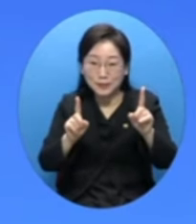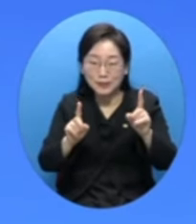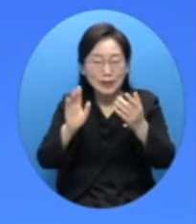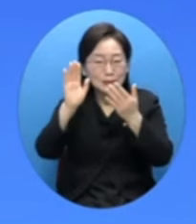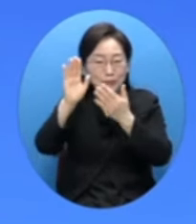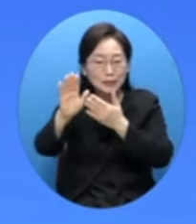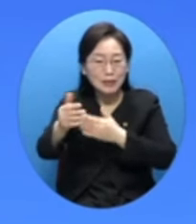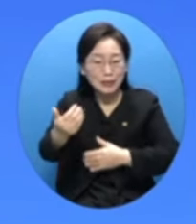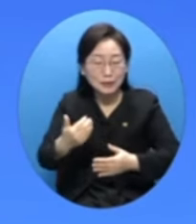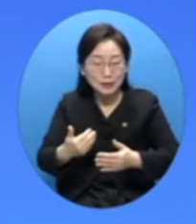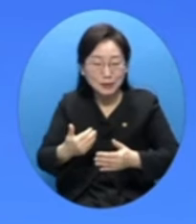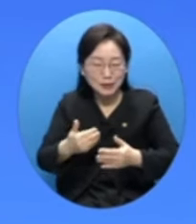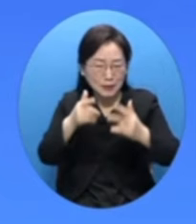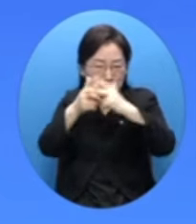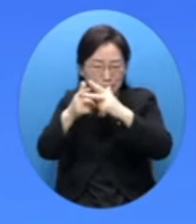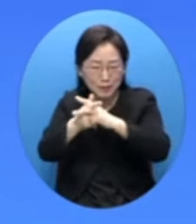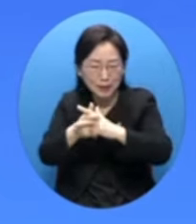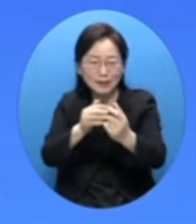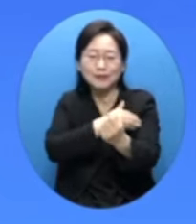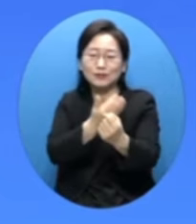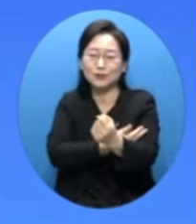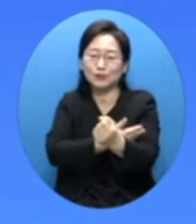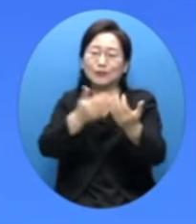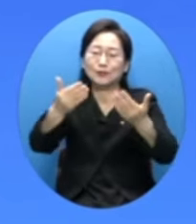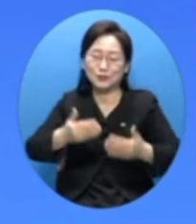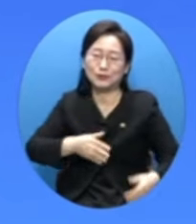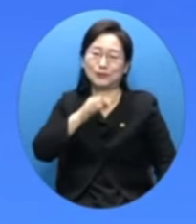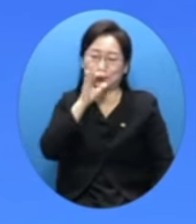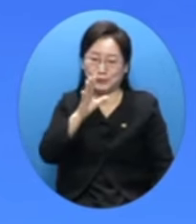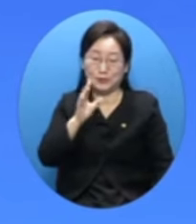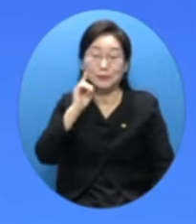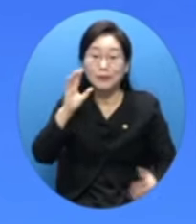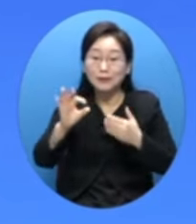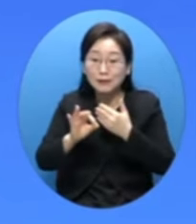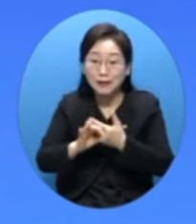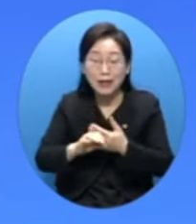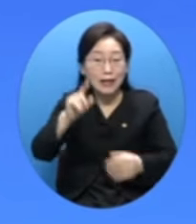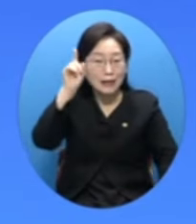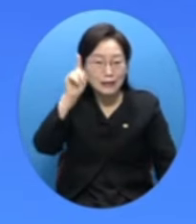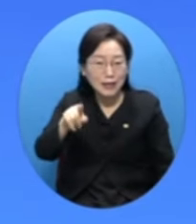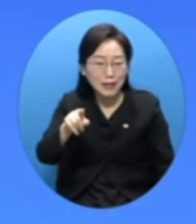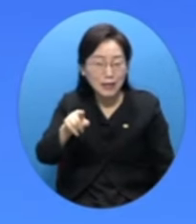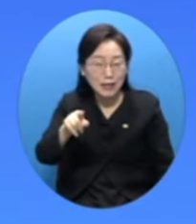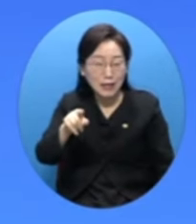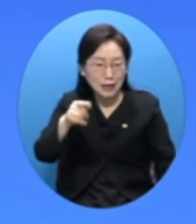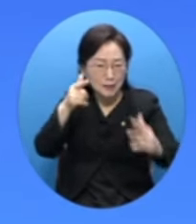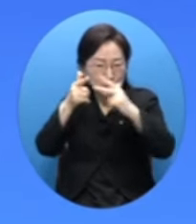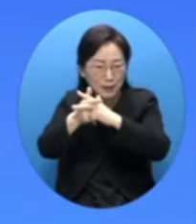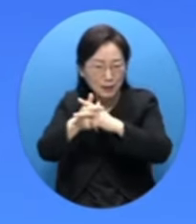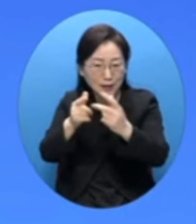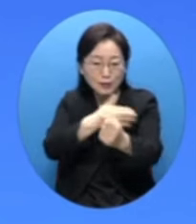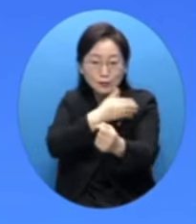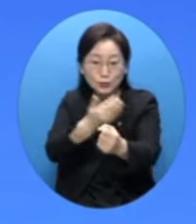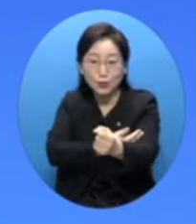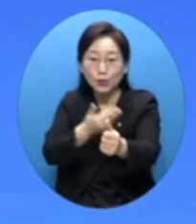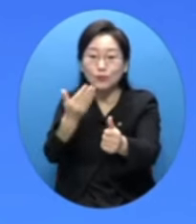미리 보는 능력을 주지 않으셨습니다. 만약 내일을 보는 능력을 우리에게